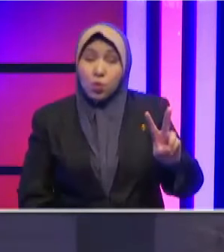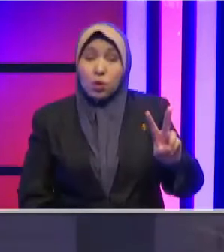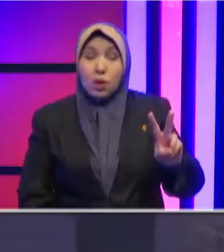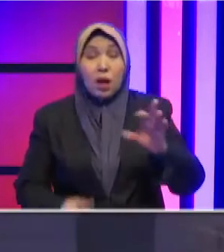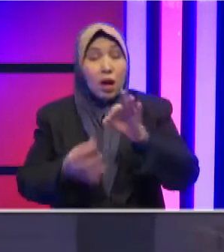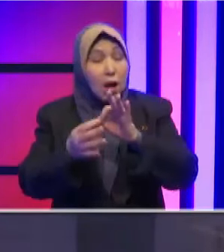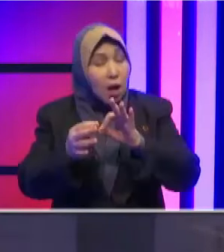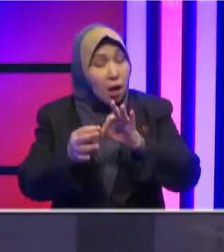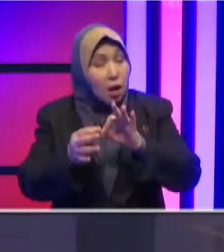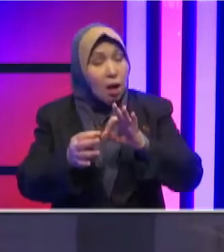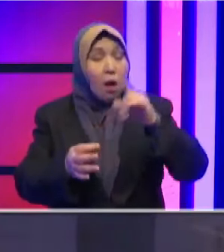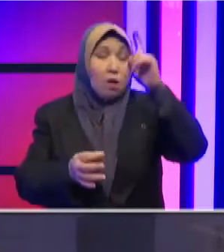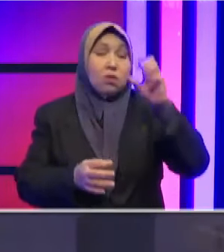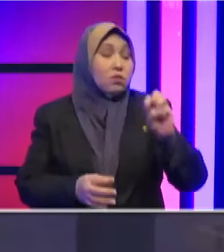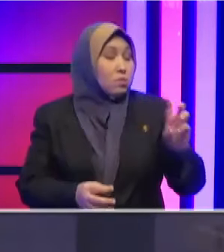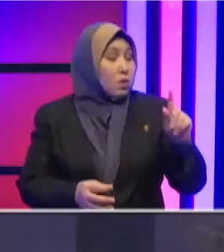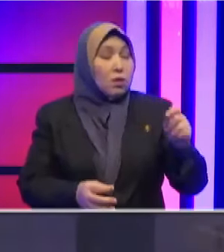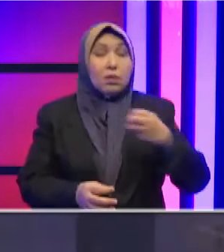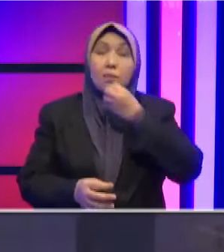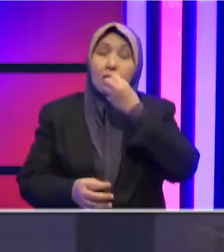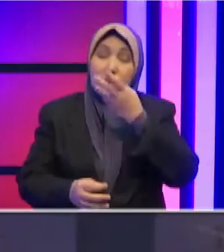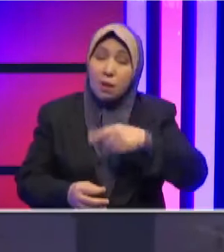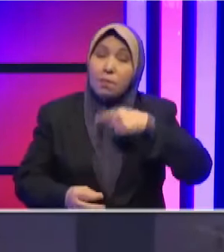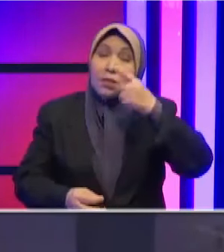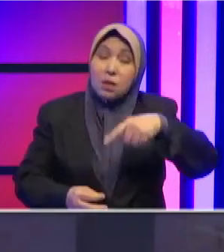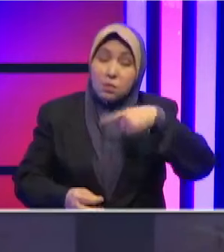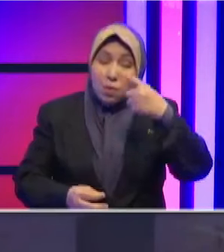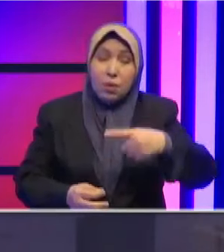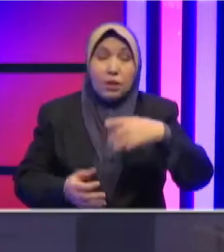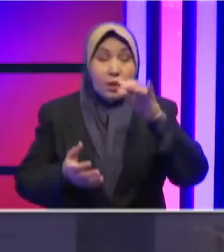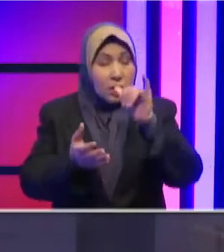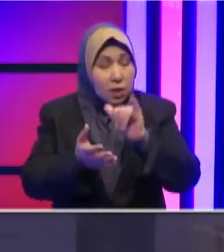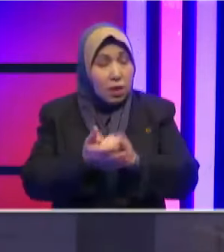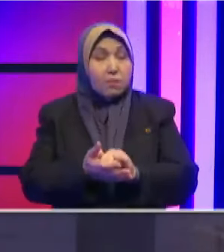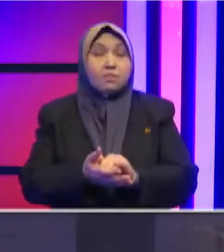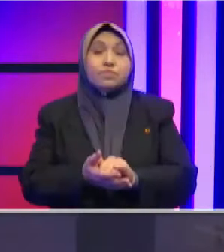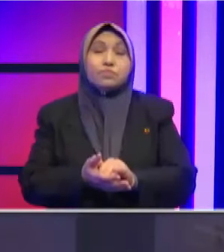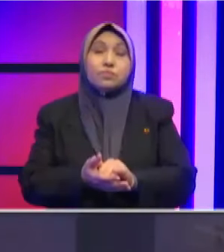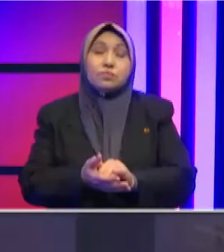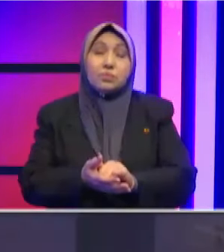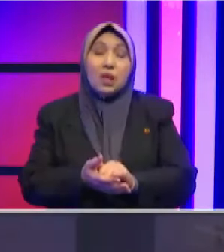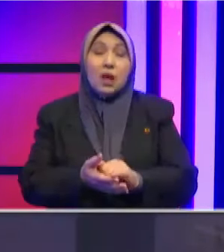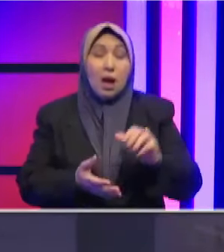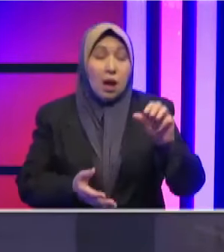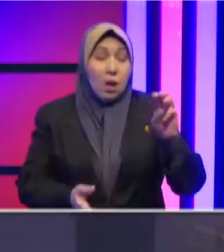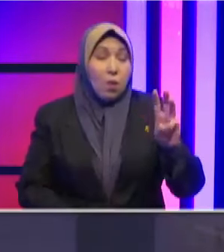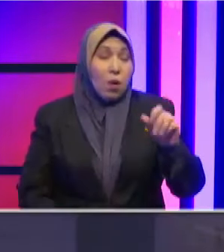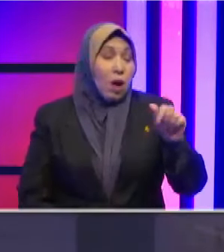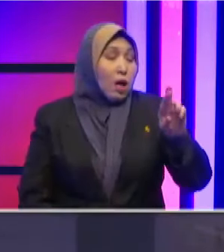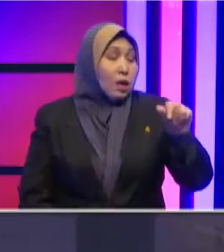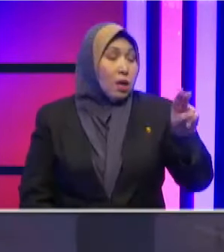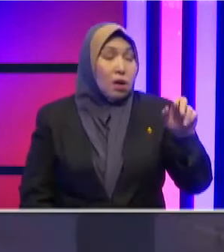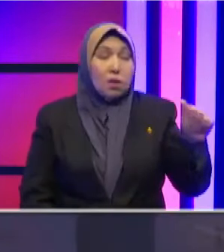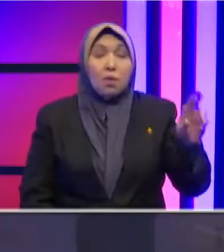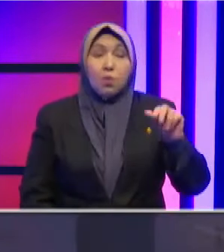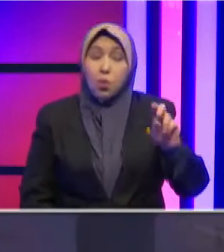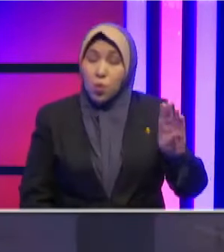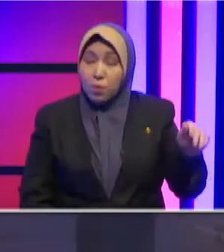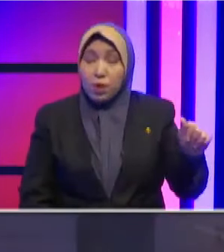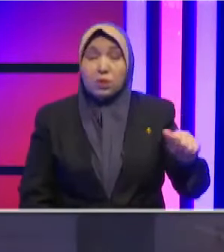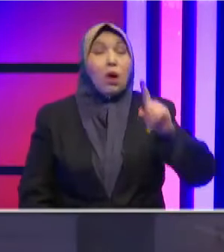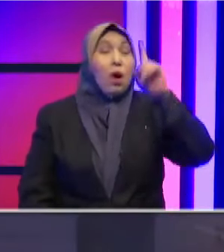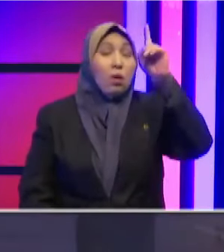Subhanahu Wa Ta'ala menyebutkan Indah hadzihi umat-umat Waheeda warobbukum the butun